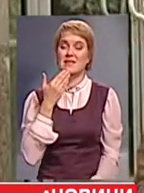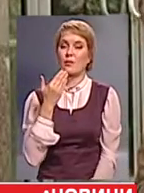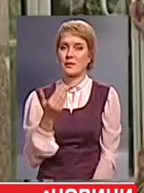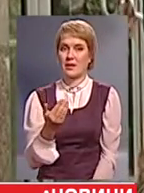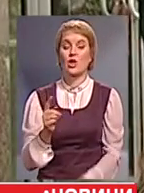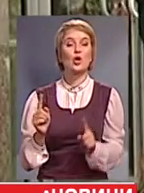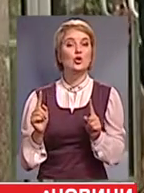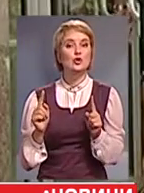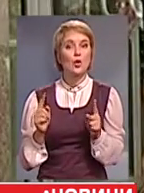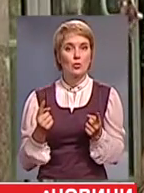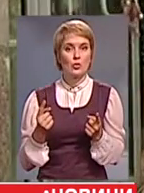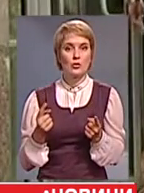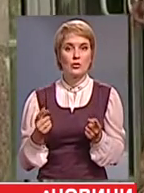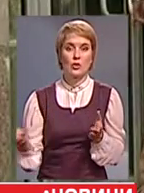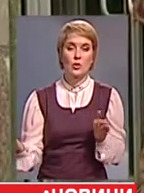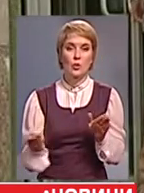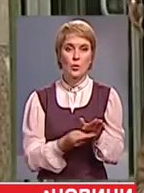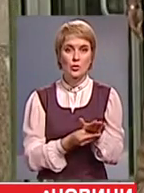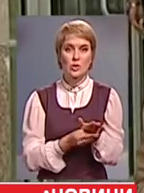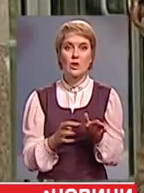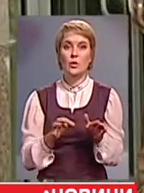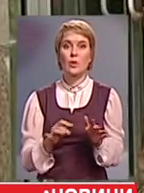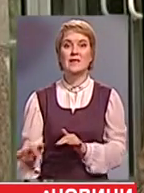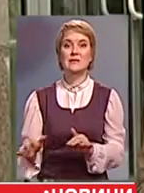чому долучили до справи перехоплення